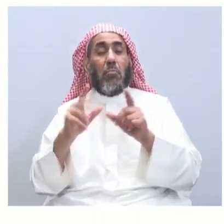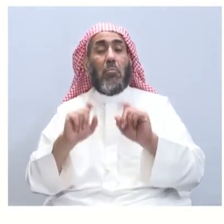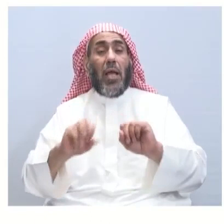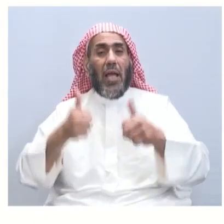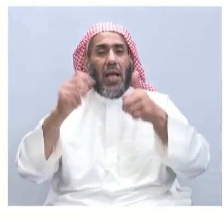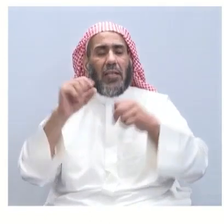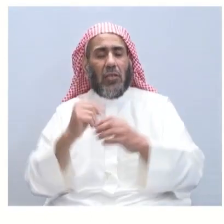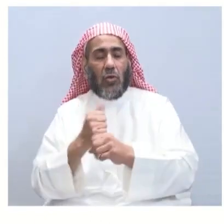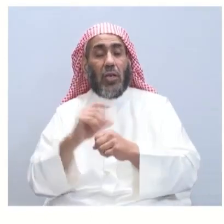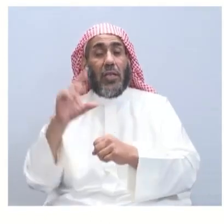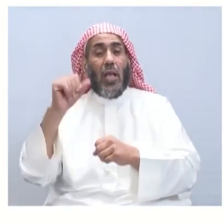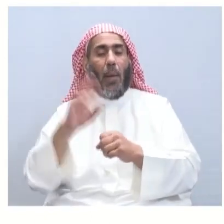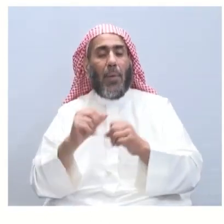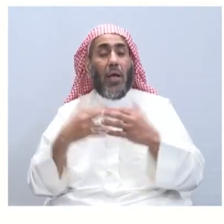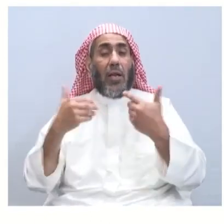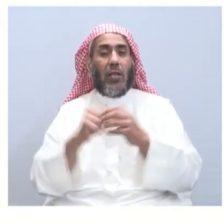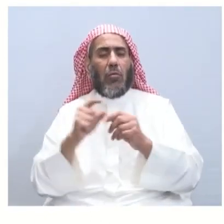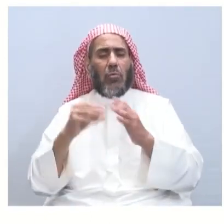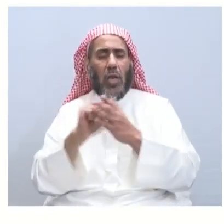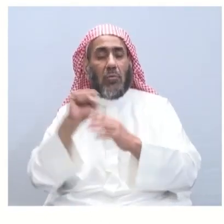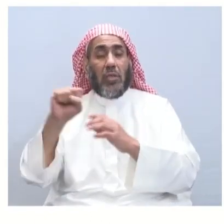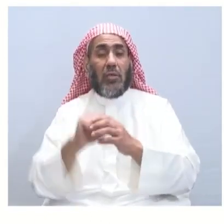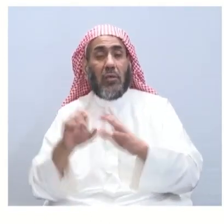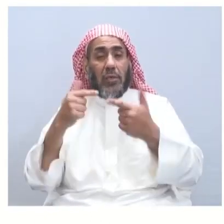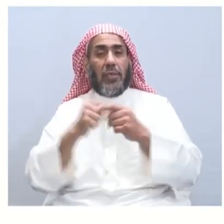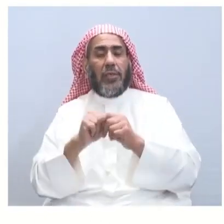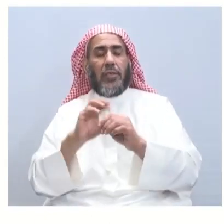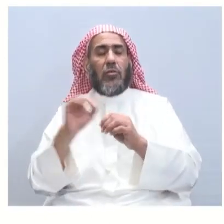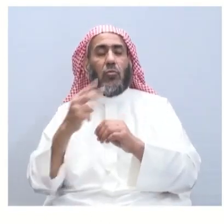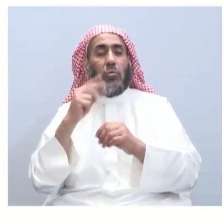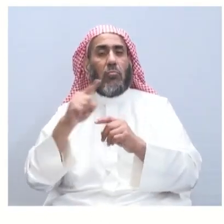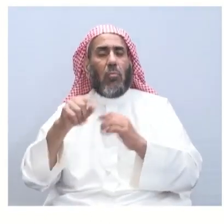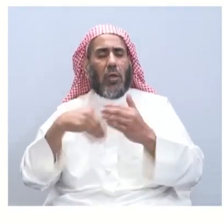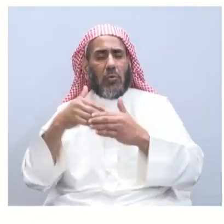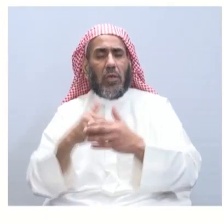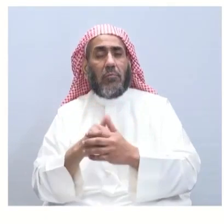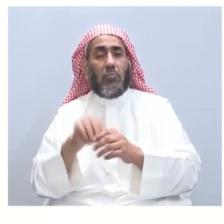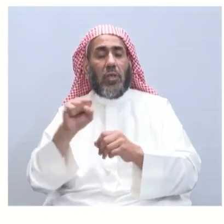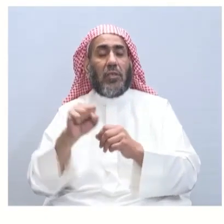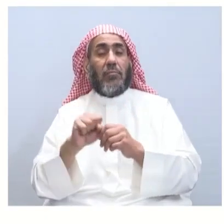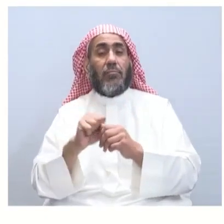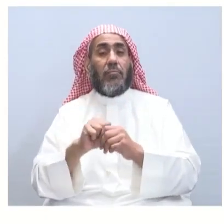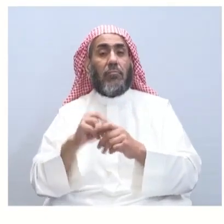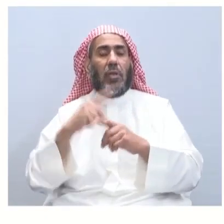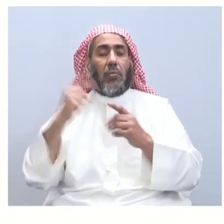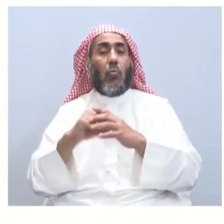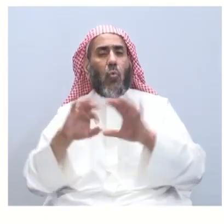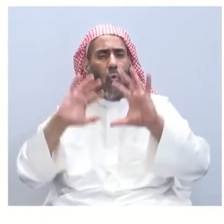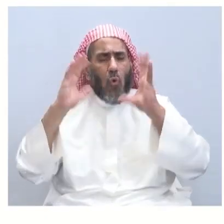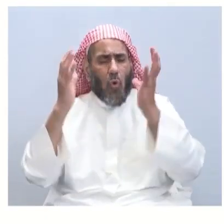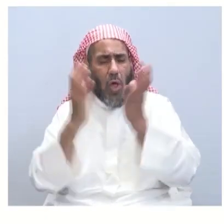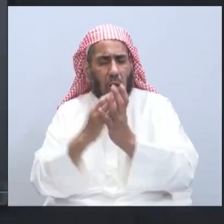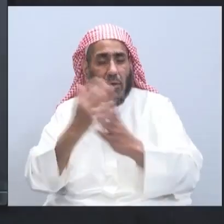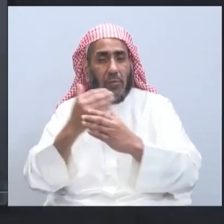ايضا يصدرها نادي ابهى الادبي هذه مجلات متخصصه في الادب في الادب السعودي وبقيه المجلات كانت متخصصه في الادب في الادب العربي كل هذاه